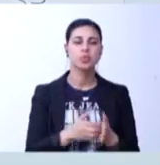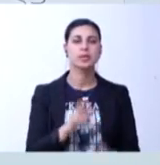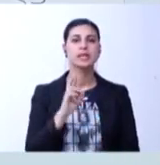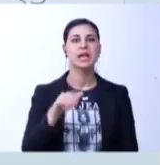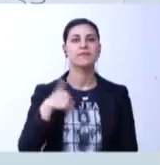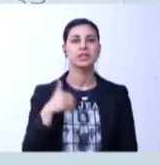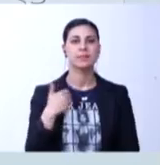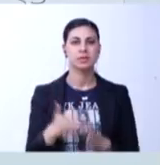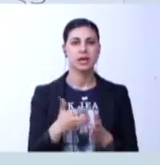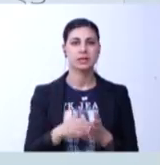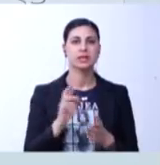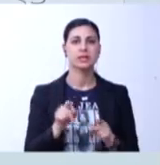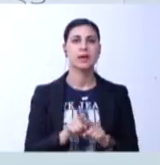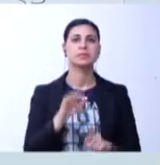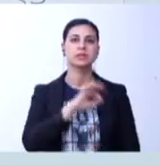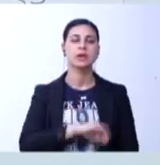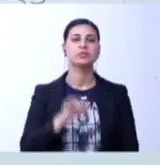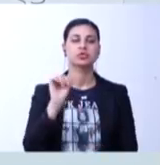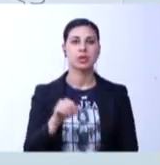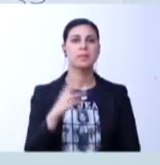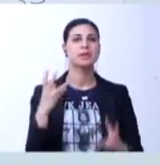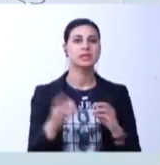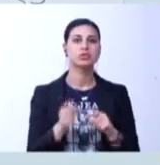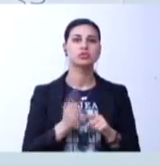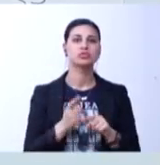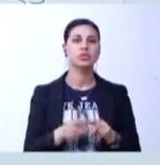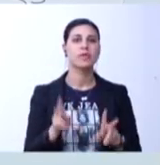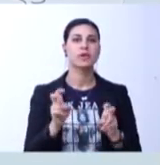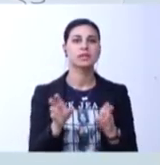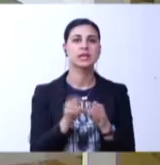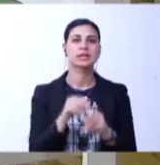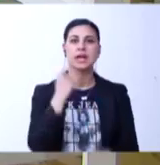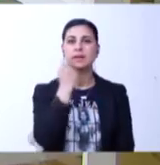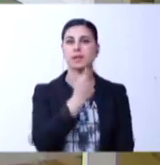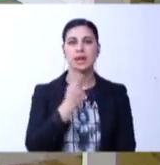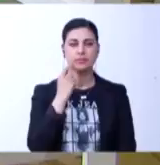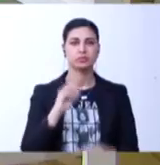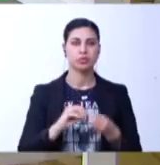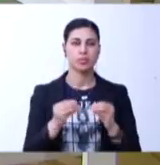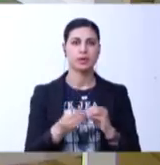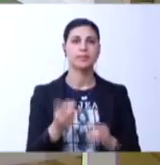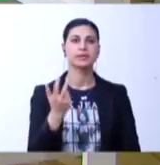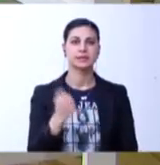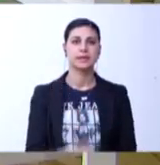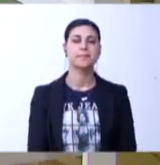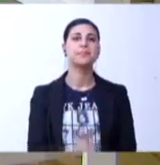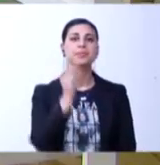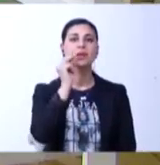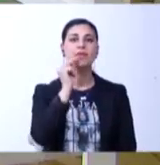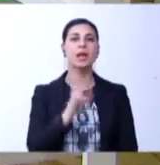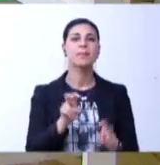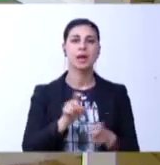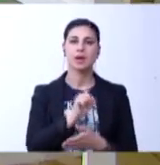არ დარღვევი და ამის გამო შეიძლება საერთოდ ძლოვან სისტემასთან ერთად კბილებიც დაზარალდეს. და კვების წესი, ამაზე